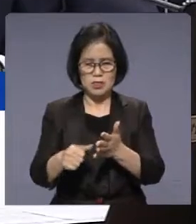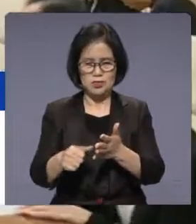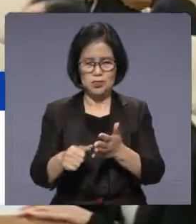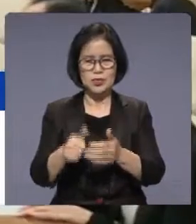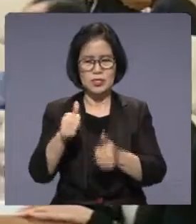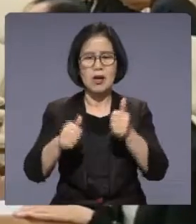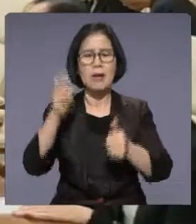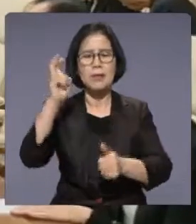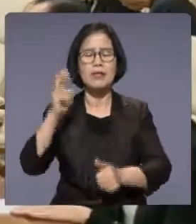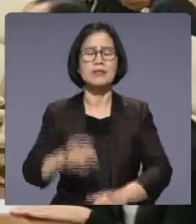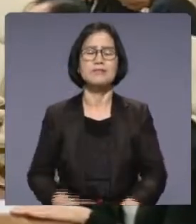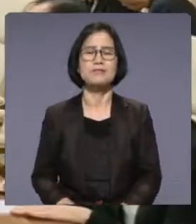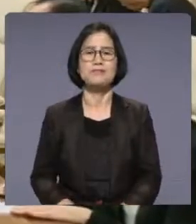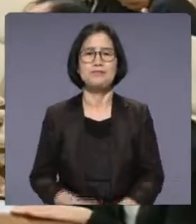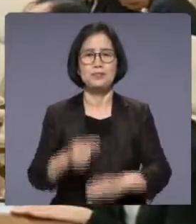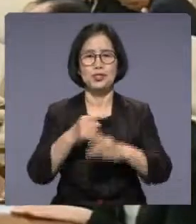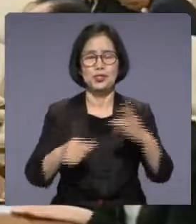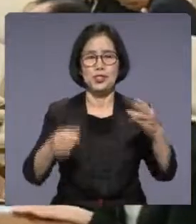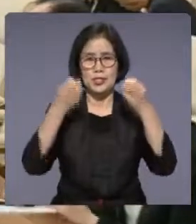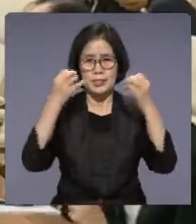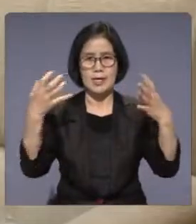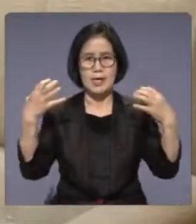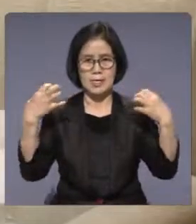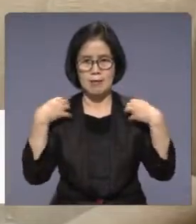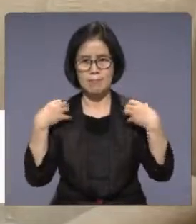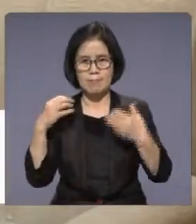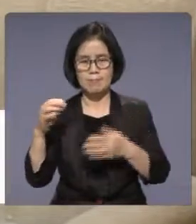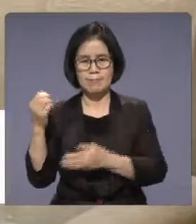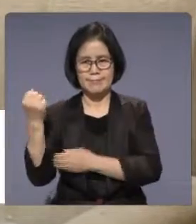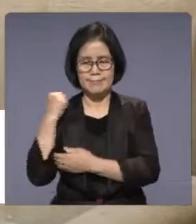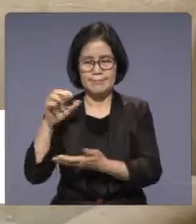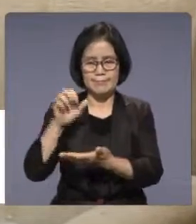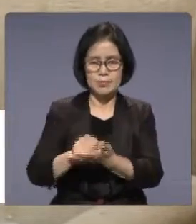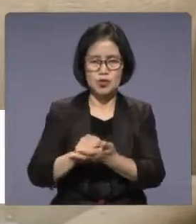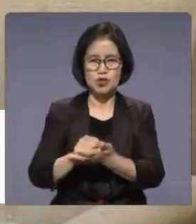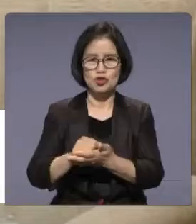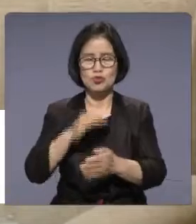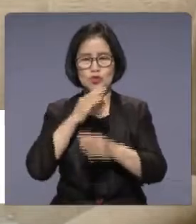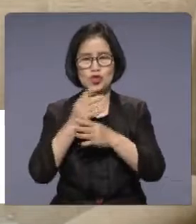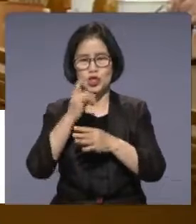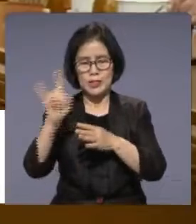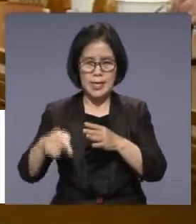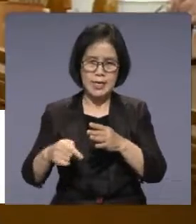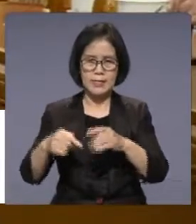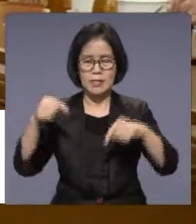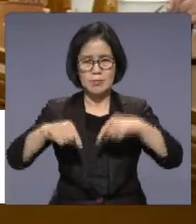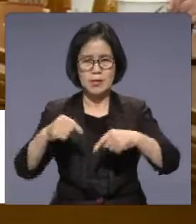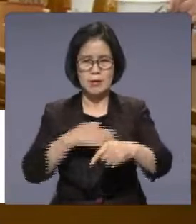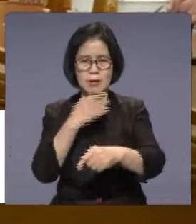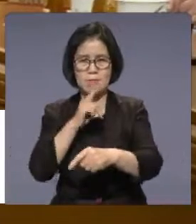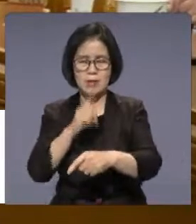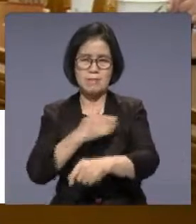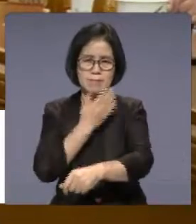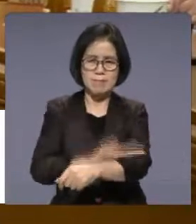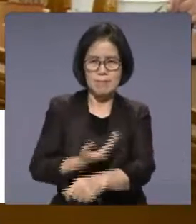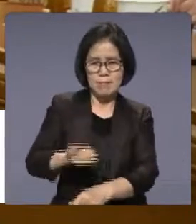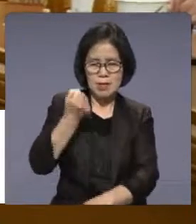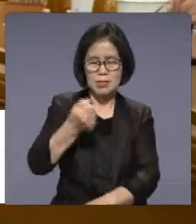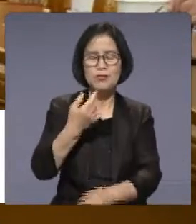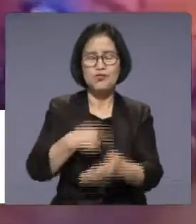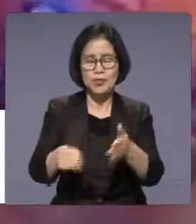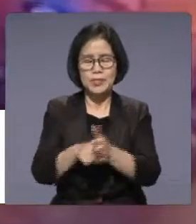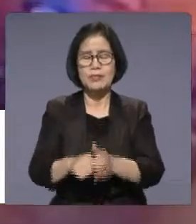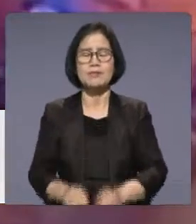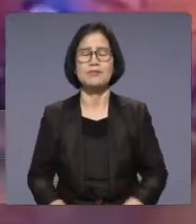판단하고 있습니다. 윤석열 새 정부를 기선 제압하고 북핵 협상의 발언권을 강화할 수 있기 때문입니다.